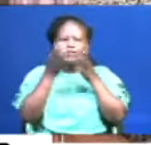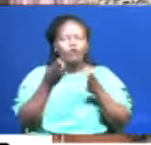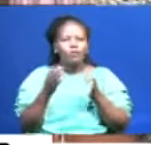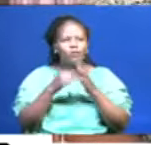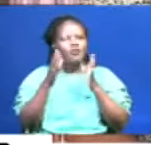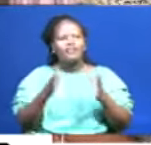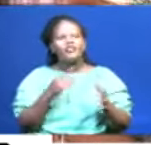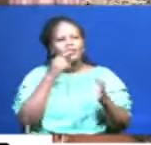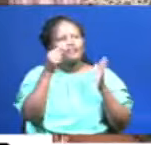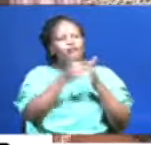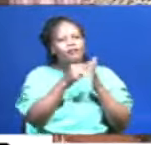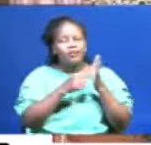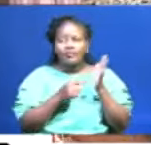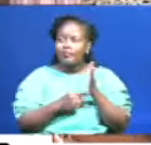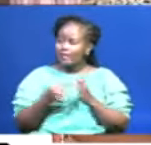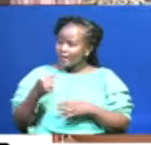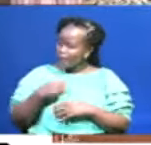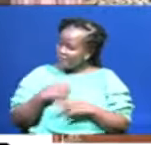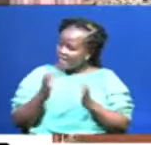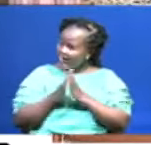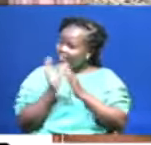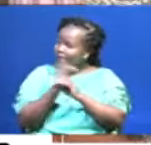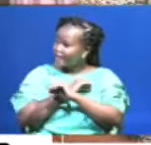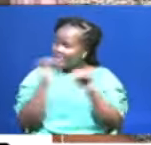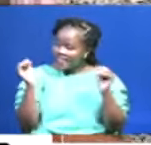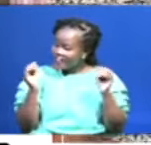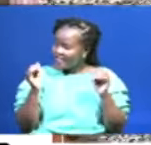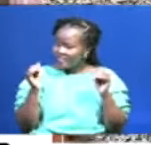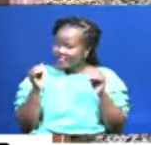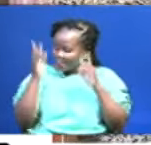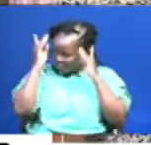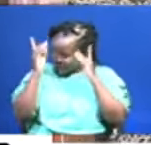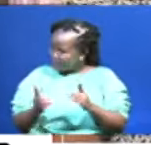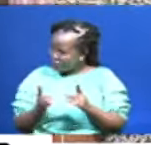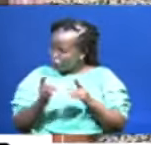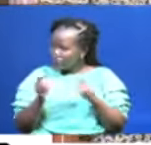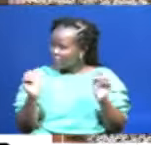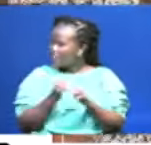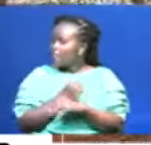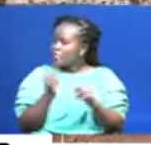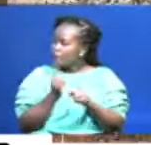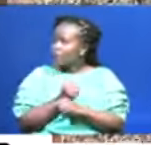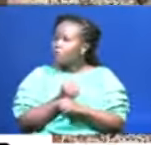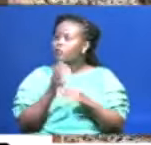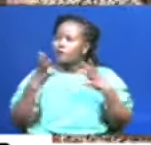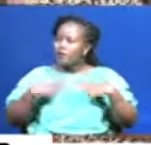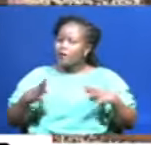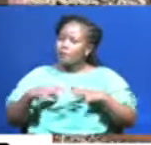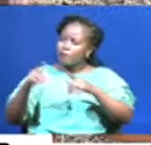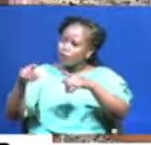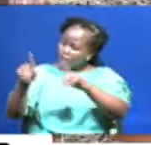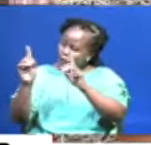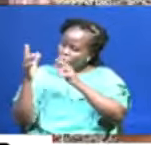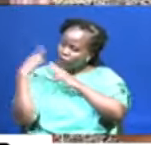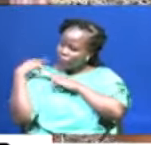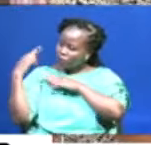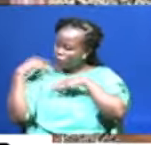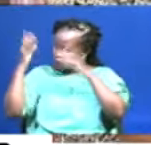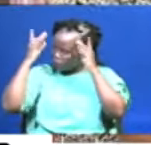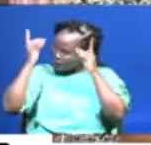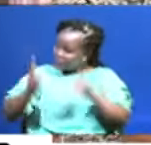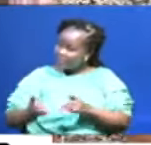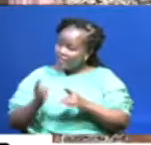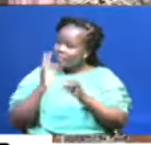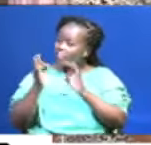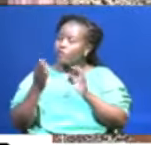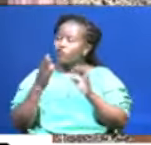Mimi na president hatuna sauti hii Kenya. Sisi ni wafanyikazi. Mfanyikazi anafanya vile tajiri yake anasema. Hawa